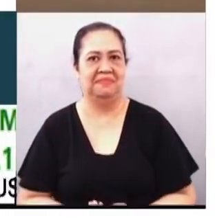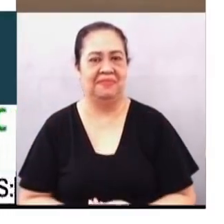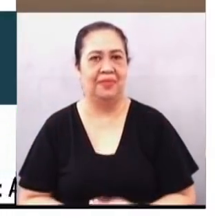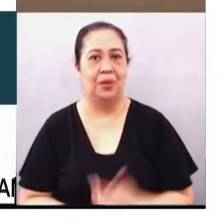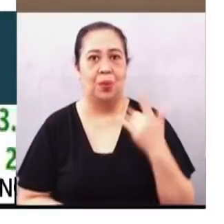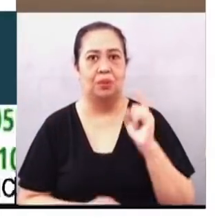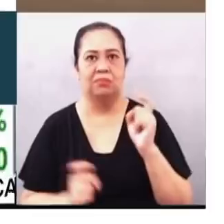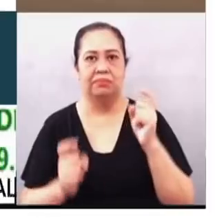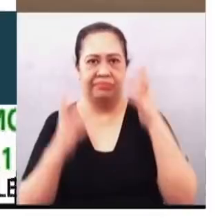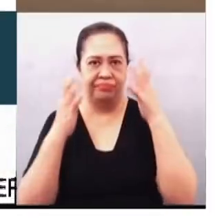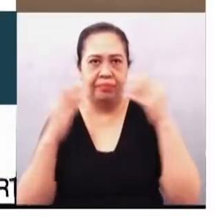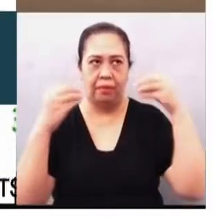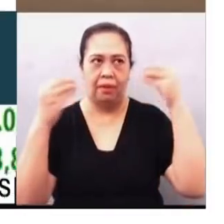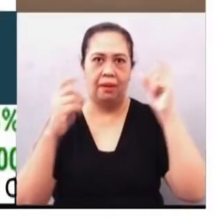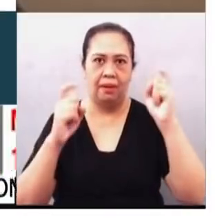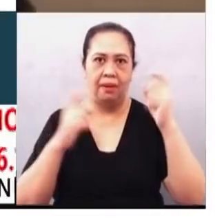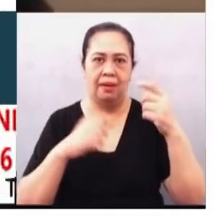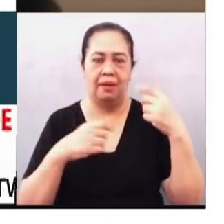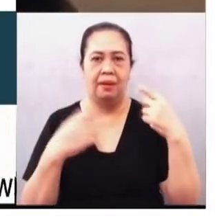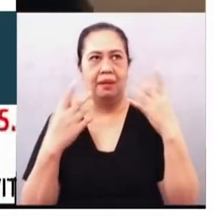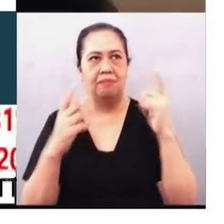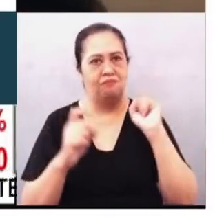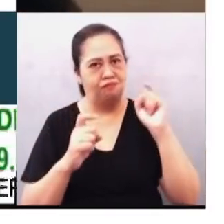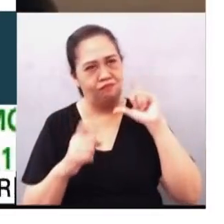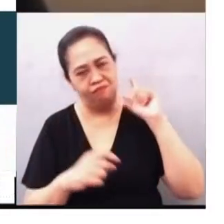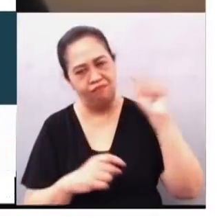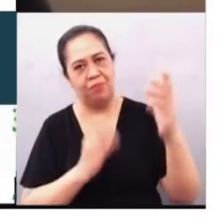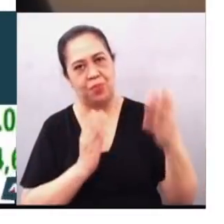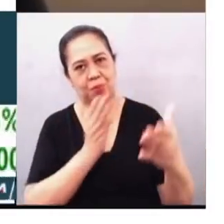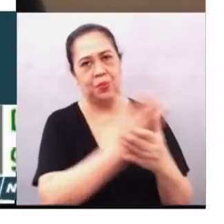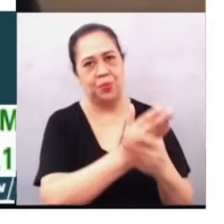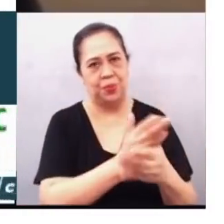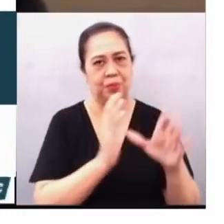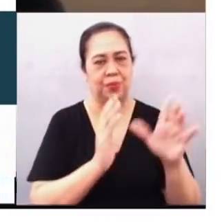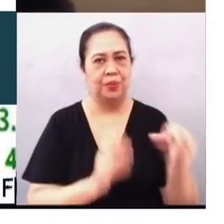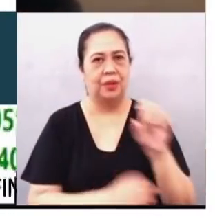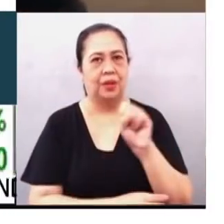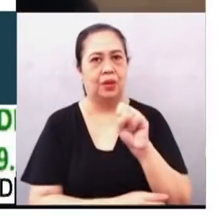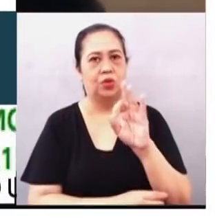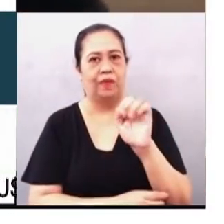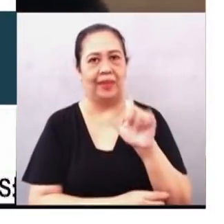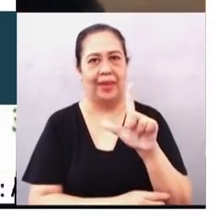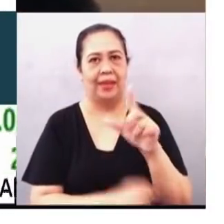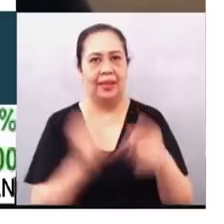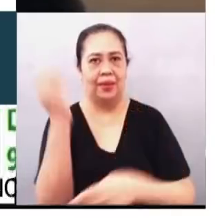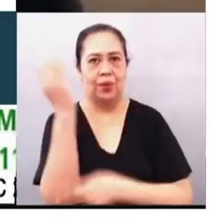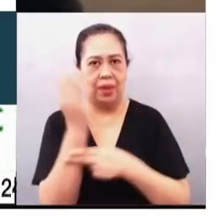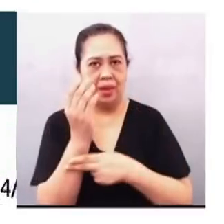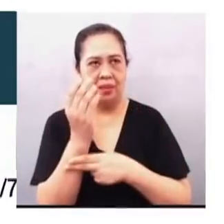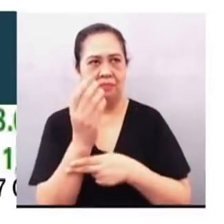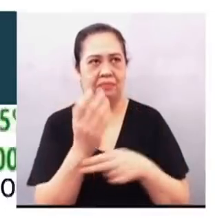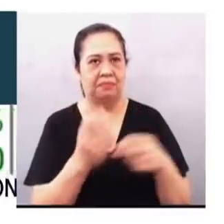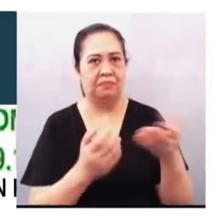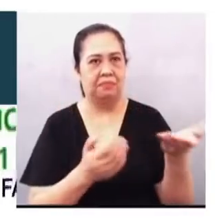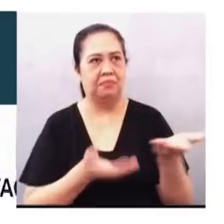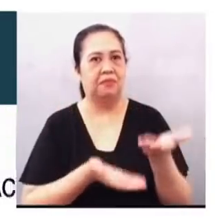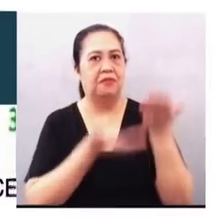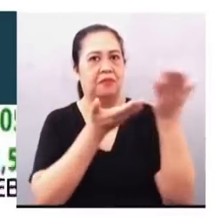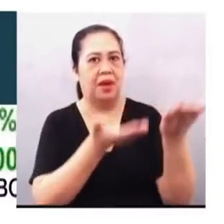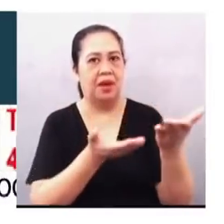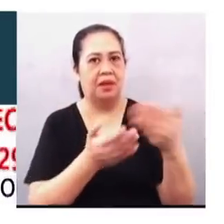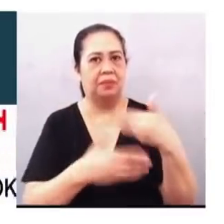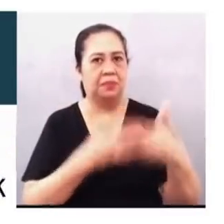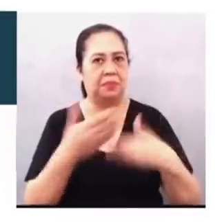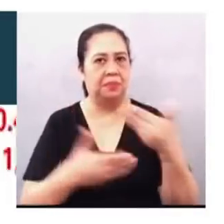mabilisan yung pangyayari. Takbo kagad ako doon sa Sofitel file. Then while in the process of